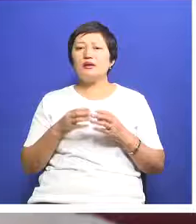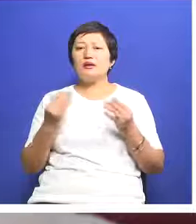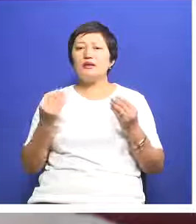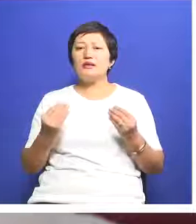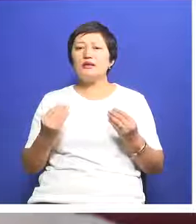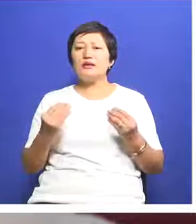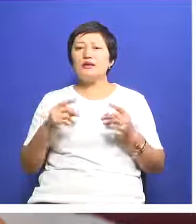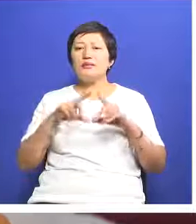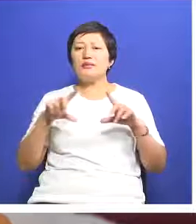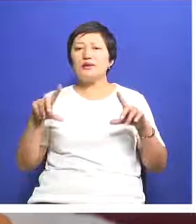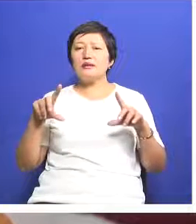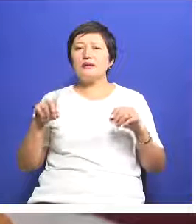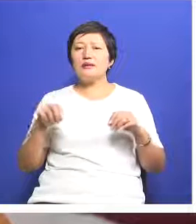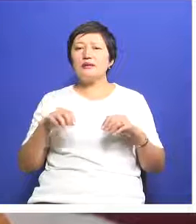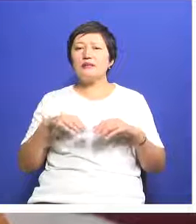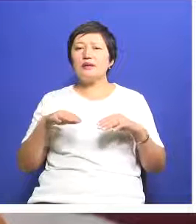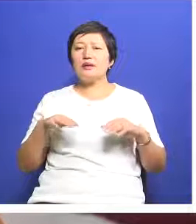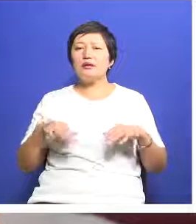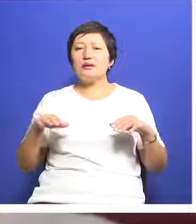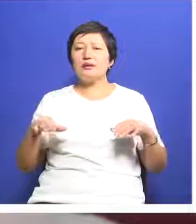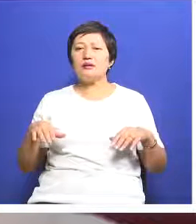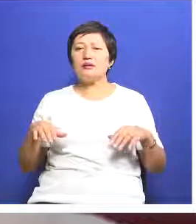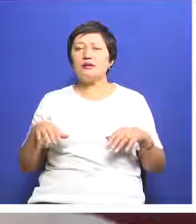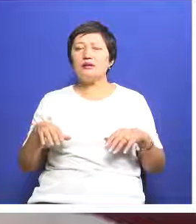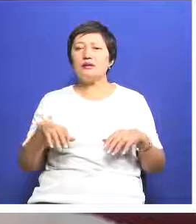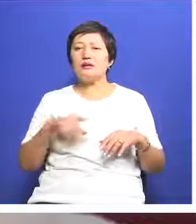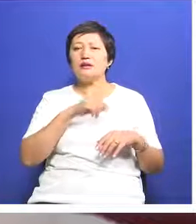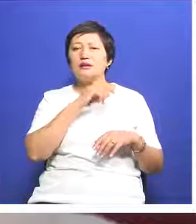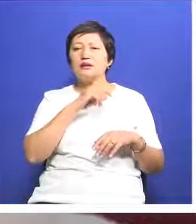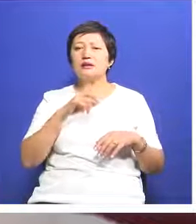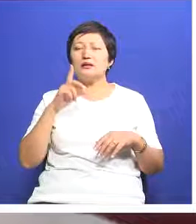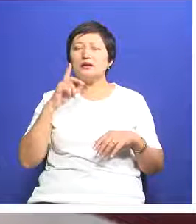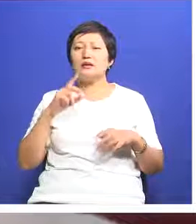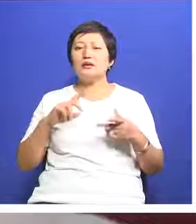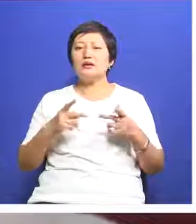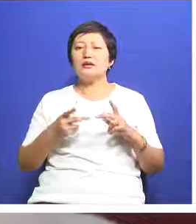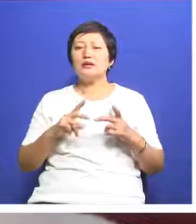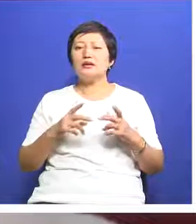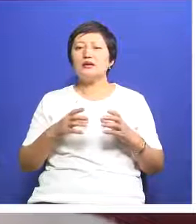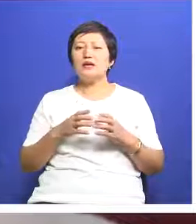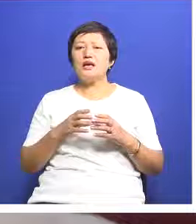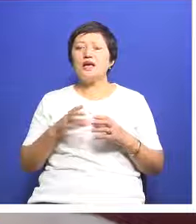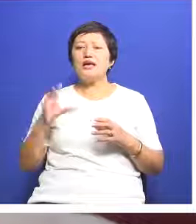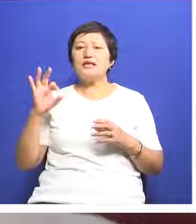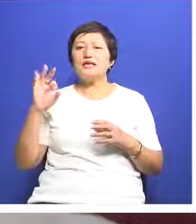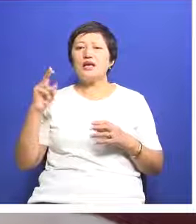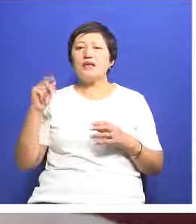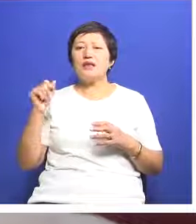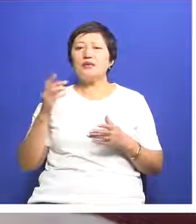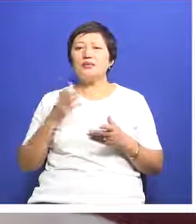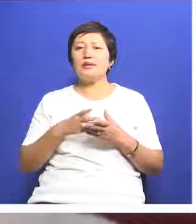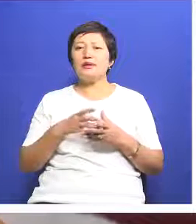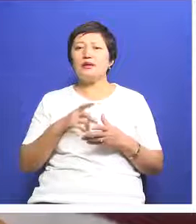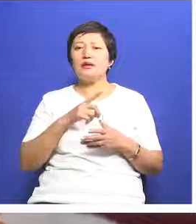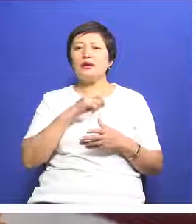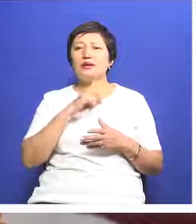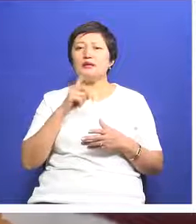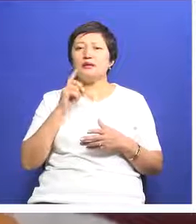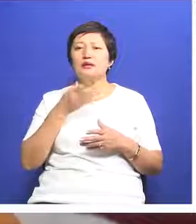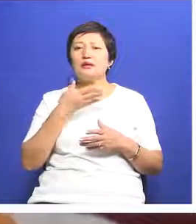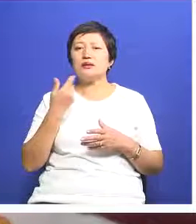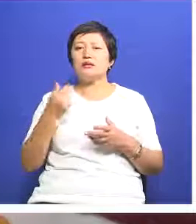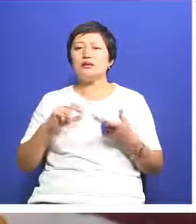Kazirgi taŋda mektepte balalar men ata-analarga internetke kiretin saytlar bar. Olarga ata-analarımız kire almay